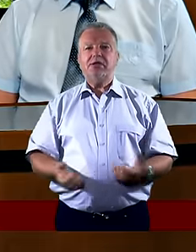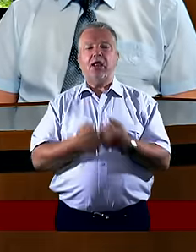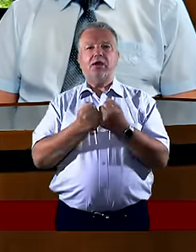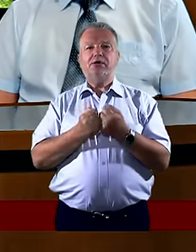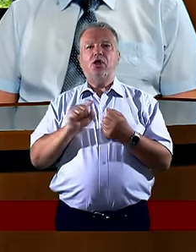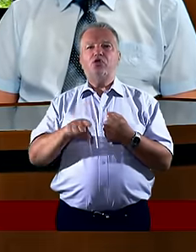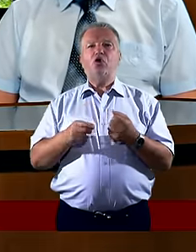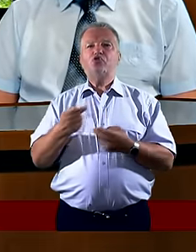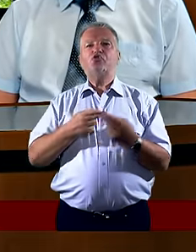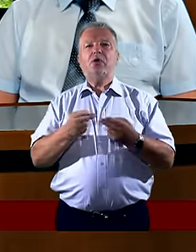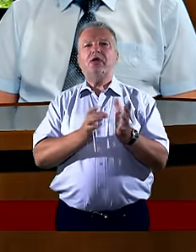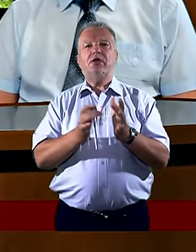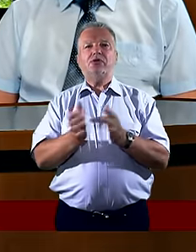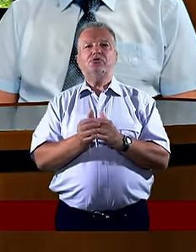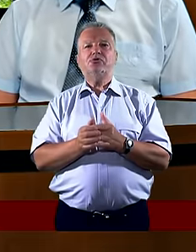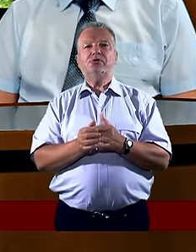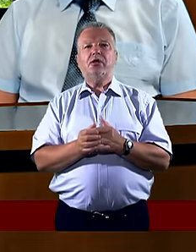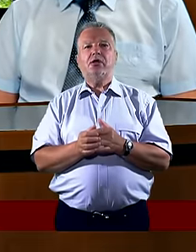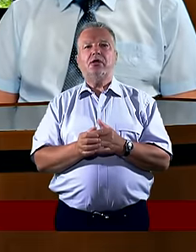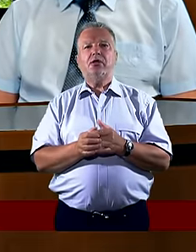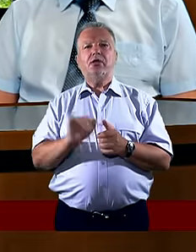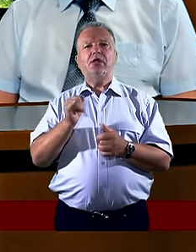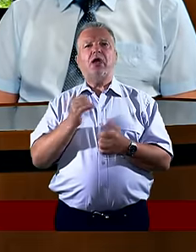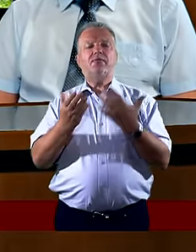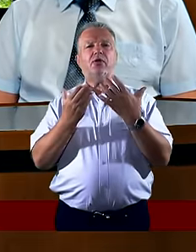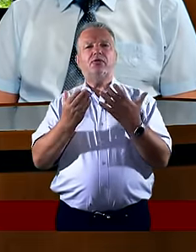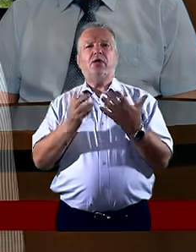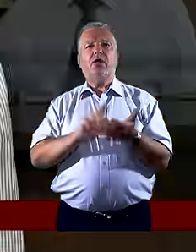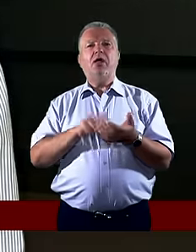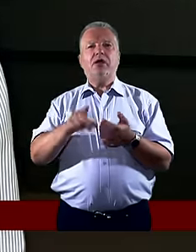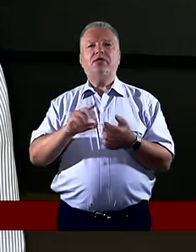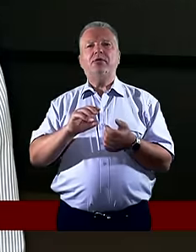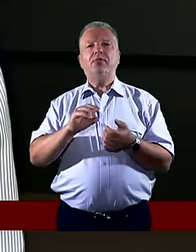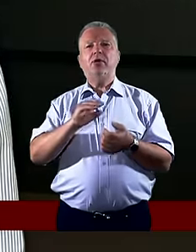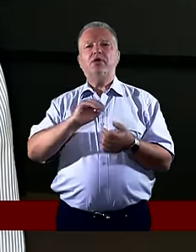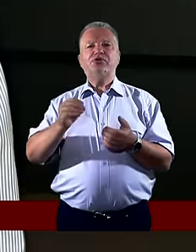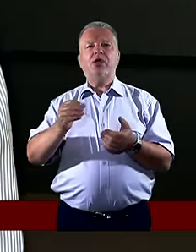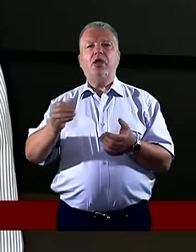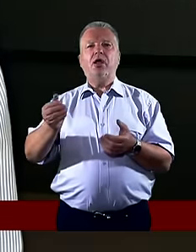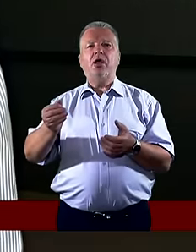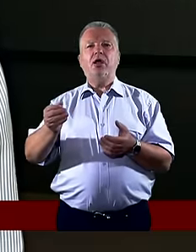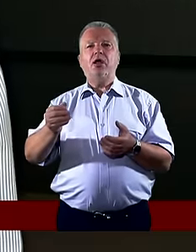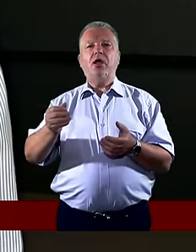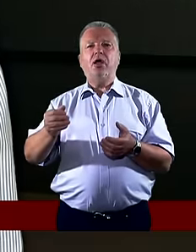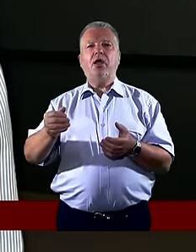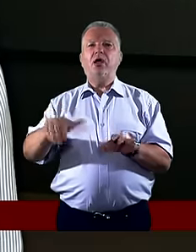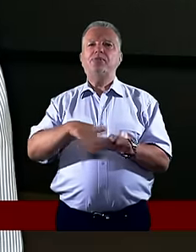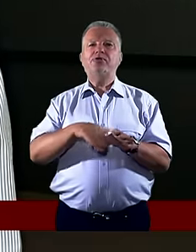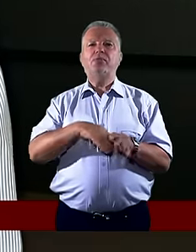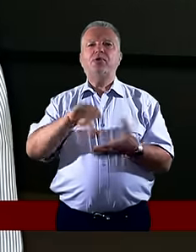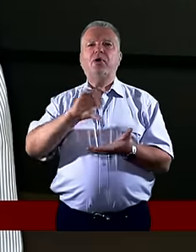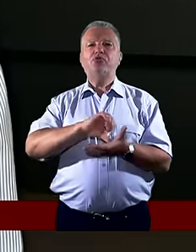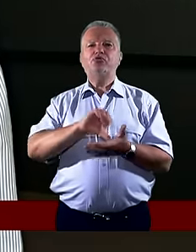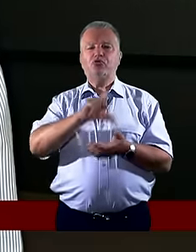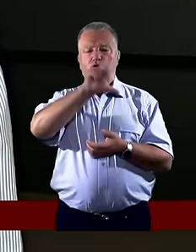znaleźć. Zobaczcie, to szukanie Pana Jezusa, no na czym ono polegało? Na pewno na tym, że przebywał wśród ludzi, prawda? On nie